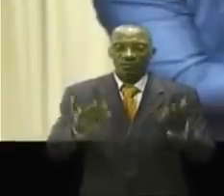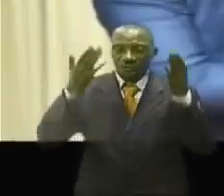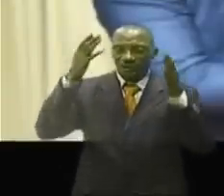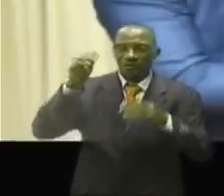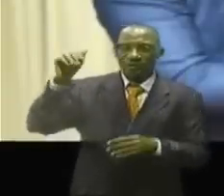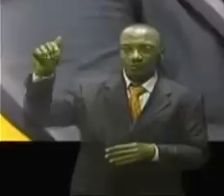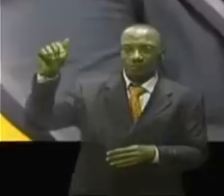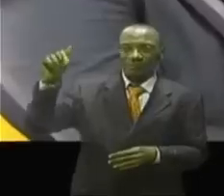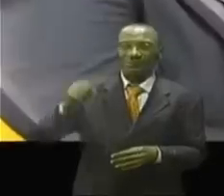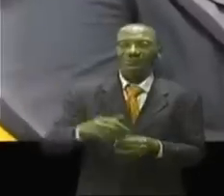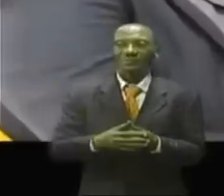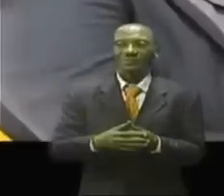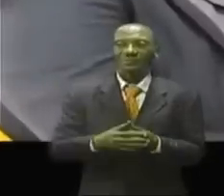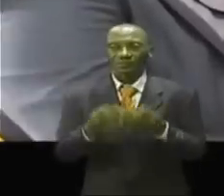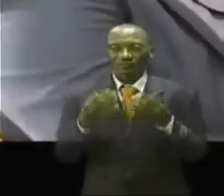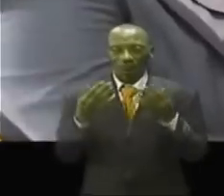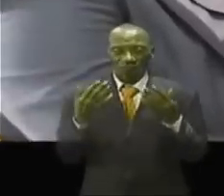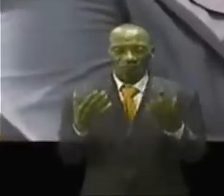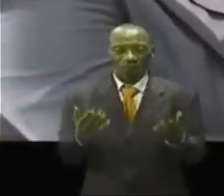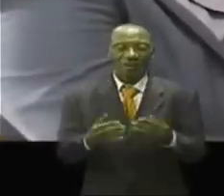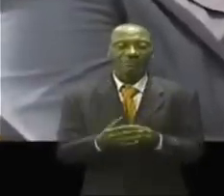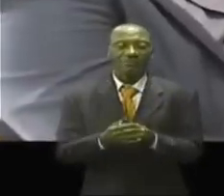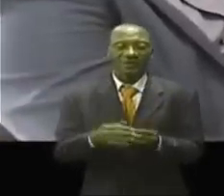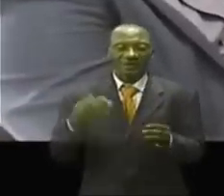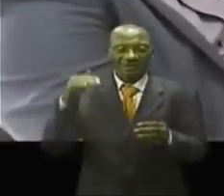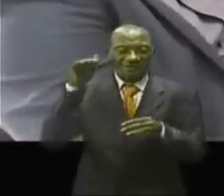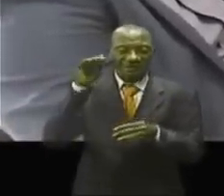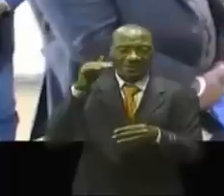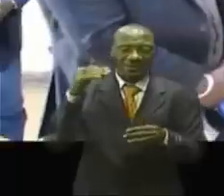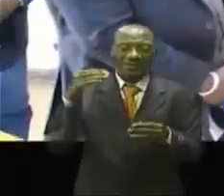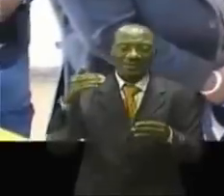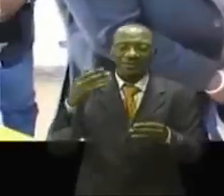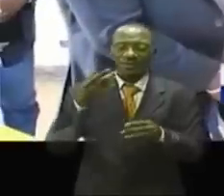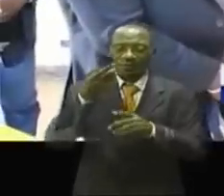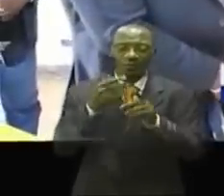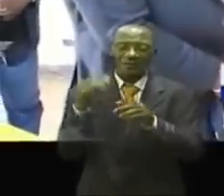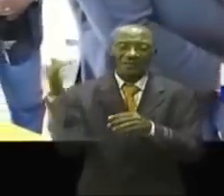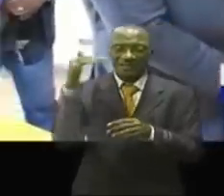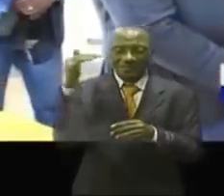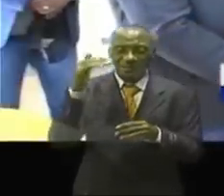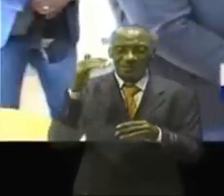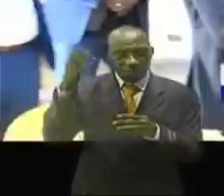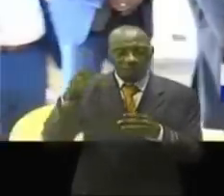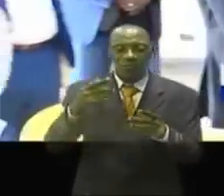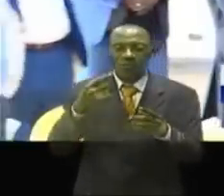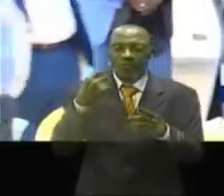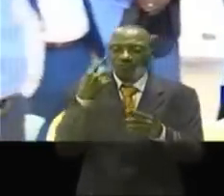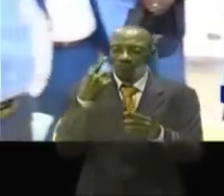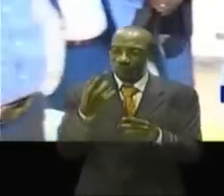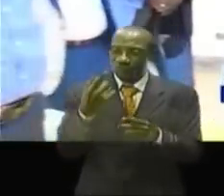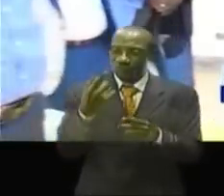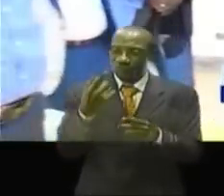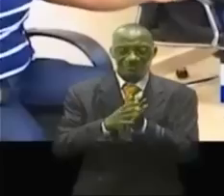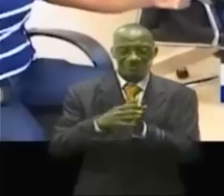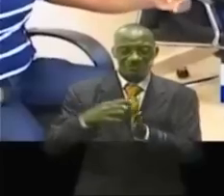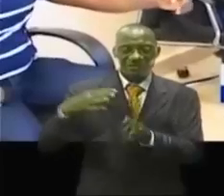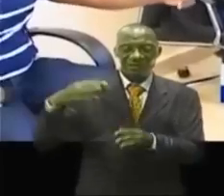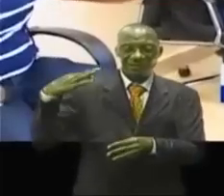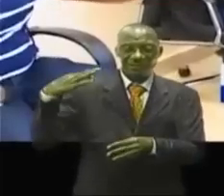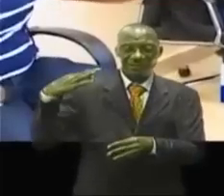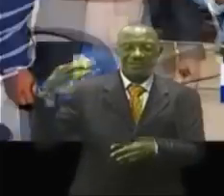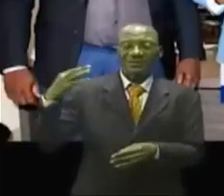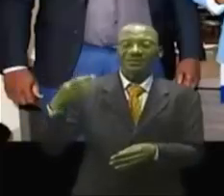de Christophe Basséaninanga décembre prochain ne sera que la volonté de Dieu. C'est à quoi s'est enseigné la Bible au cours de Congo